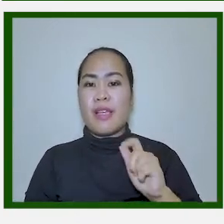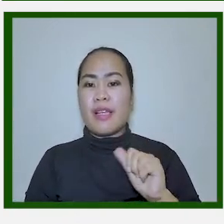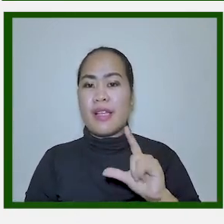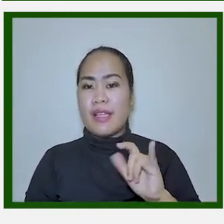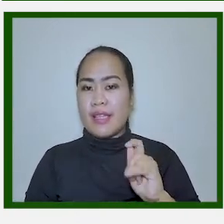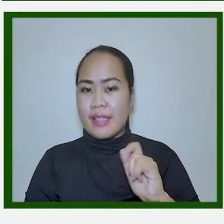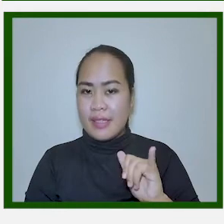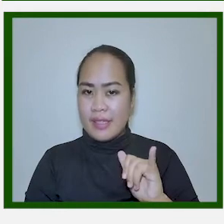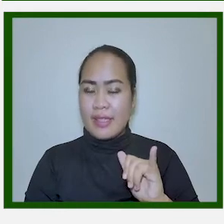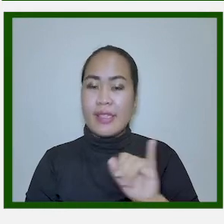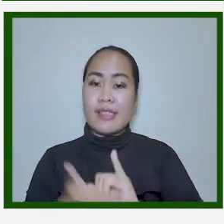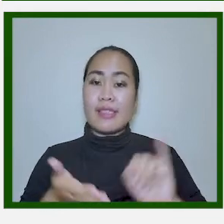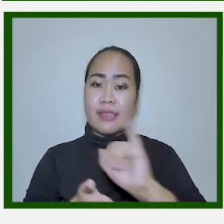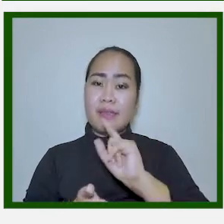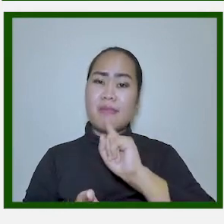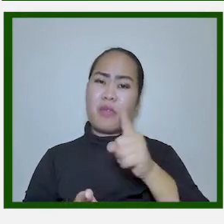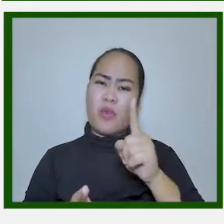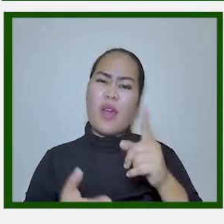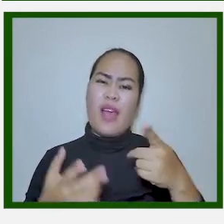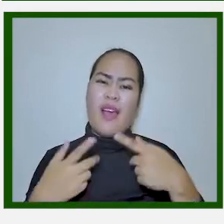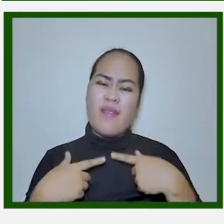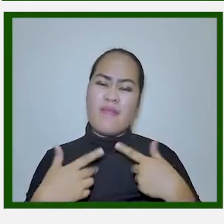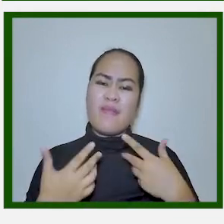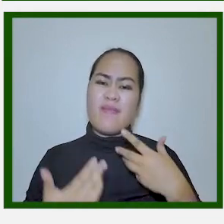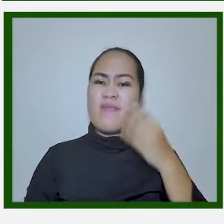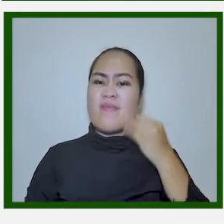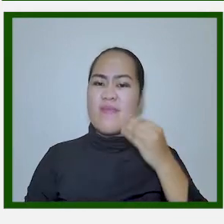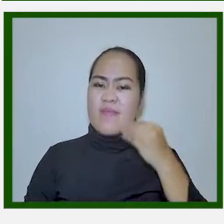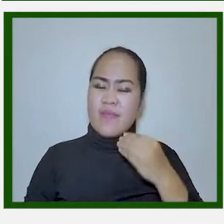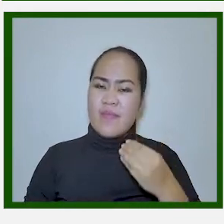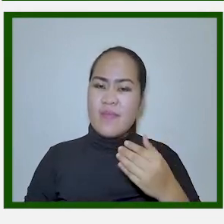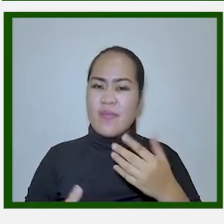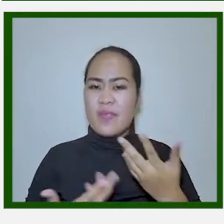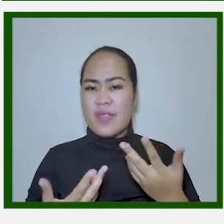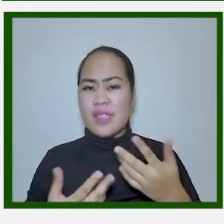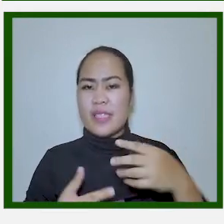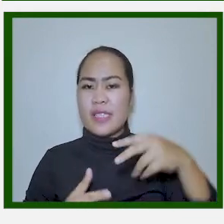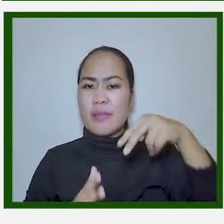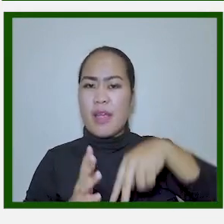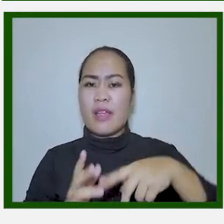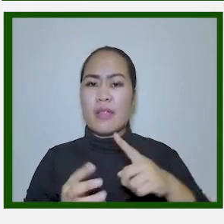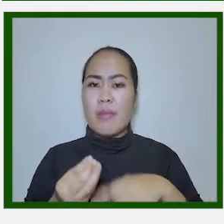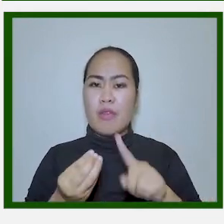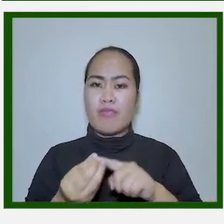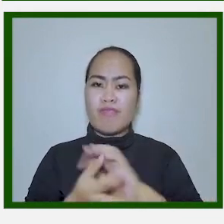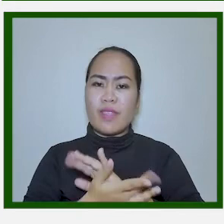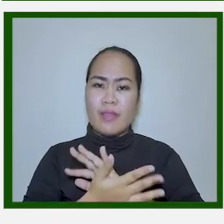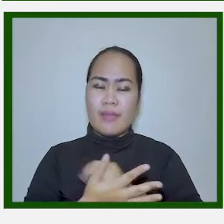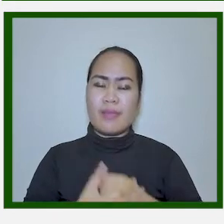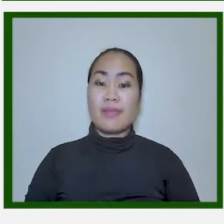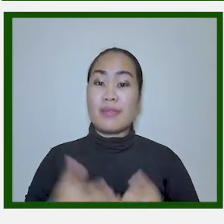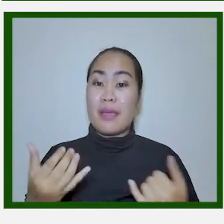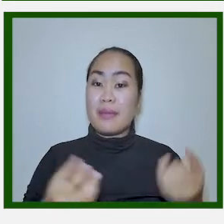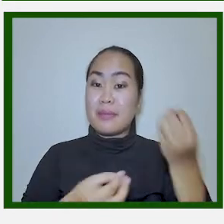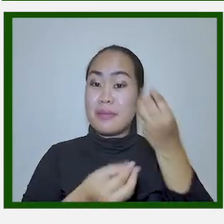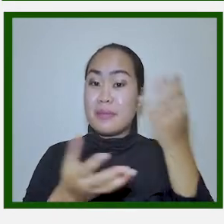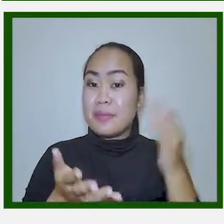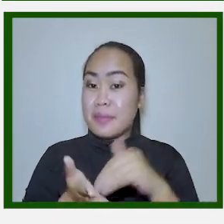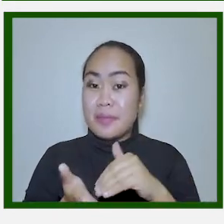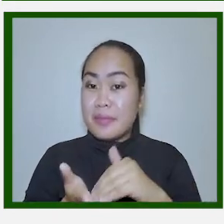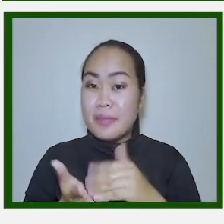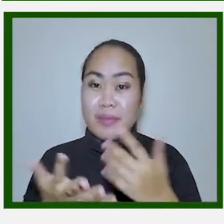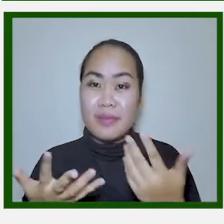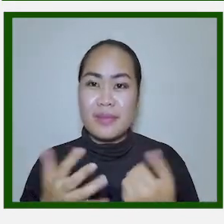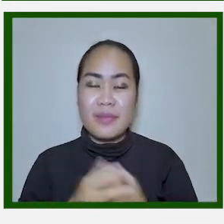talaga nitong pandemyang ito. At syempre, plugging ko na rin, ano, nakausap ko naman ng mga ang management ng Joy Nostalgia,